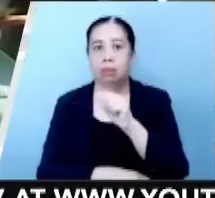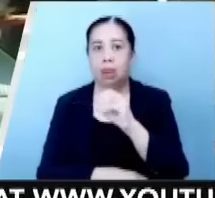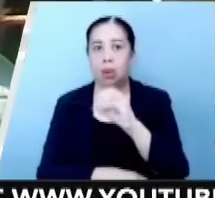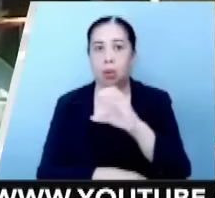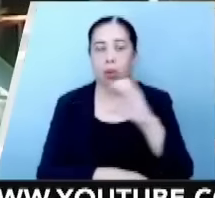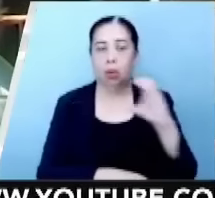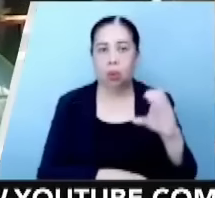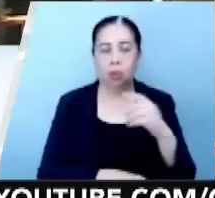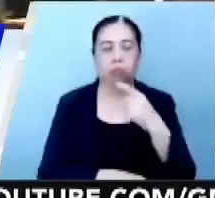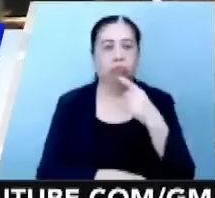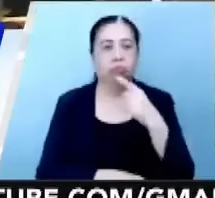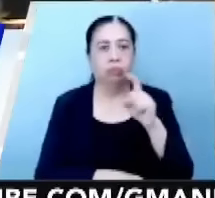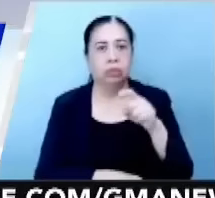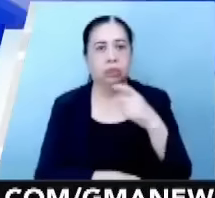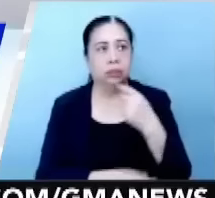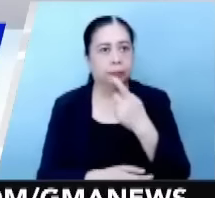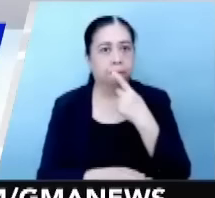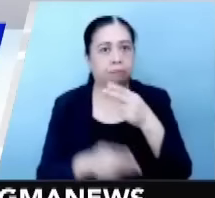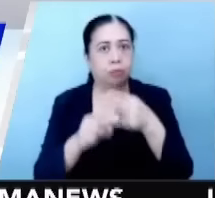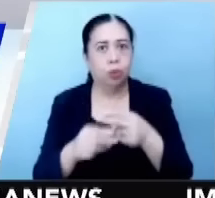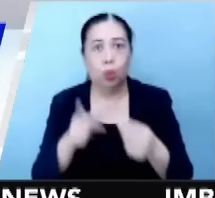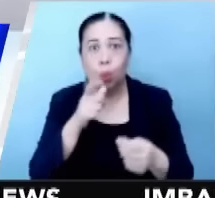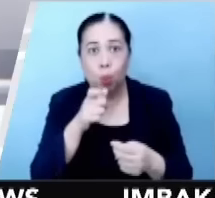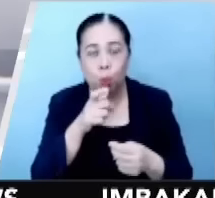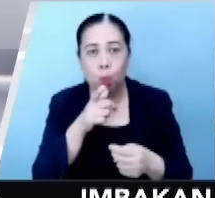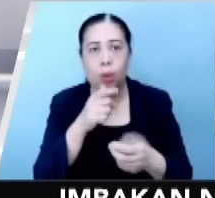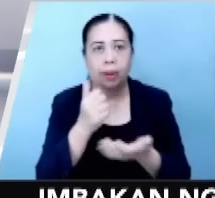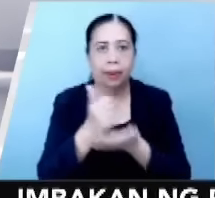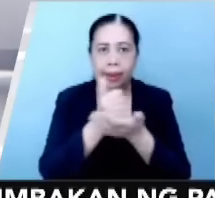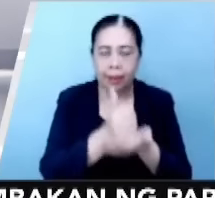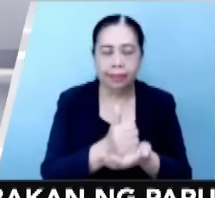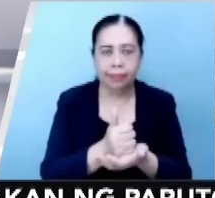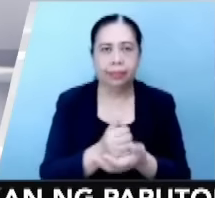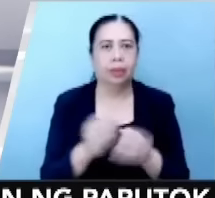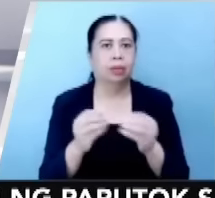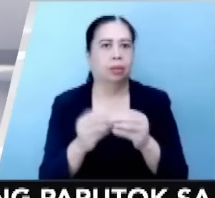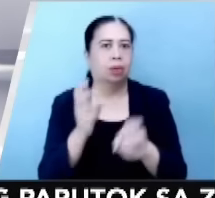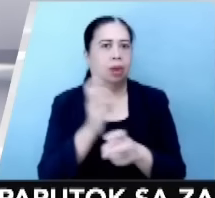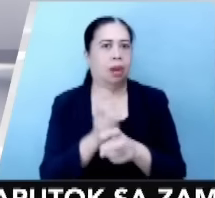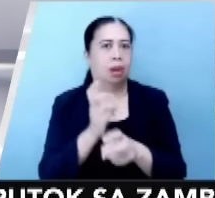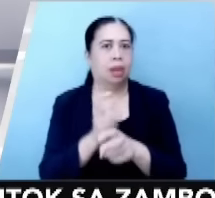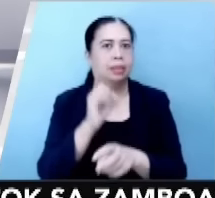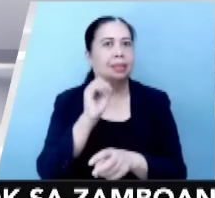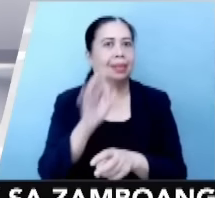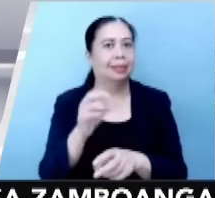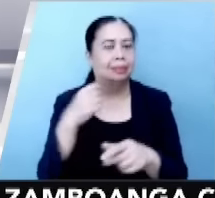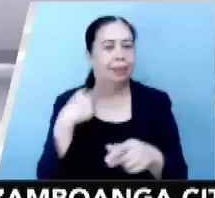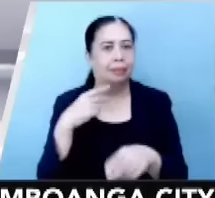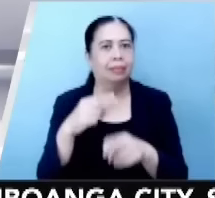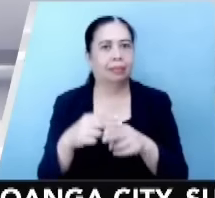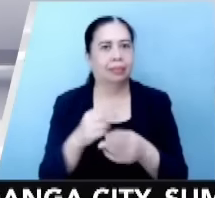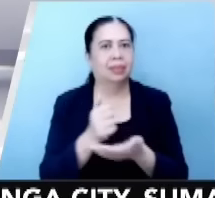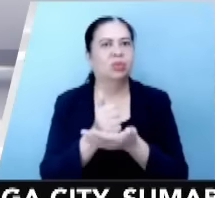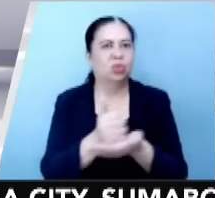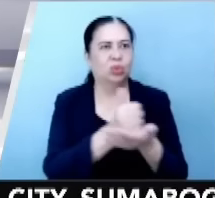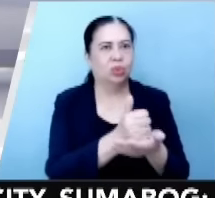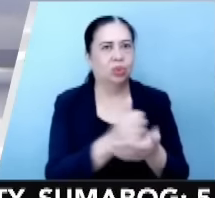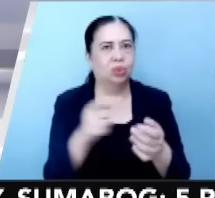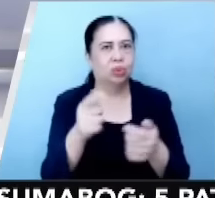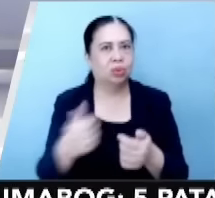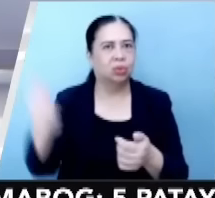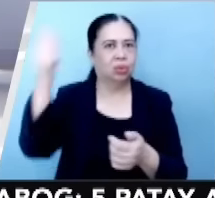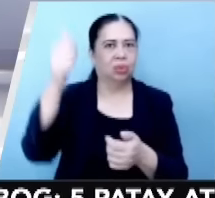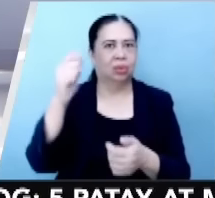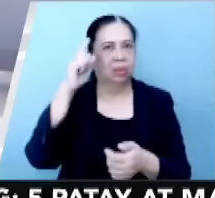o paok ang babanggitin ng pag mas mahihirapan tayo kapag may mga taong tumutulong sa kanila